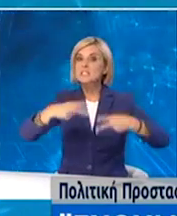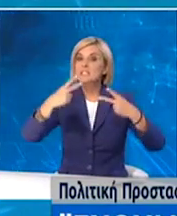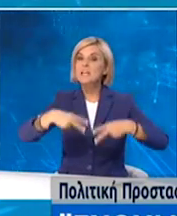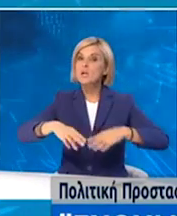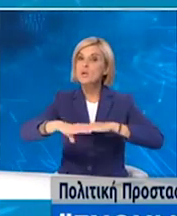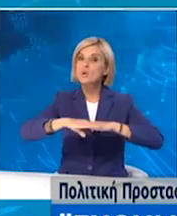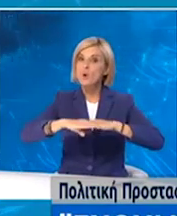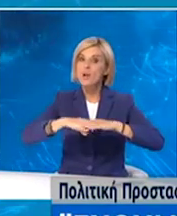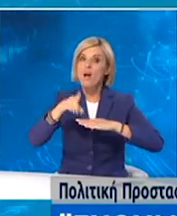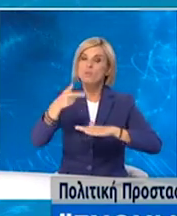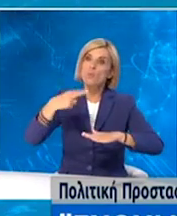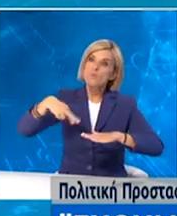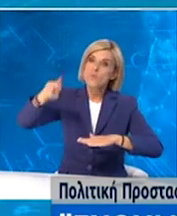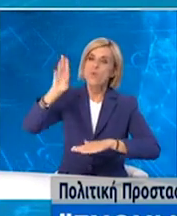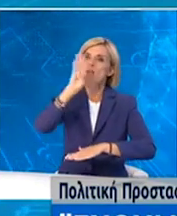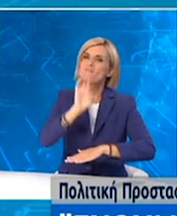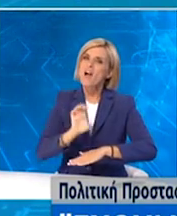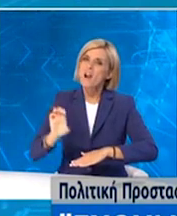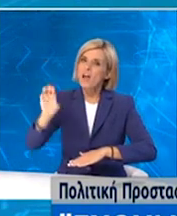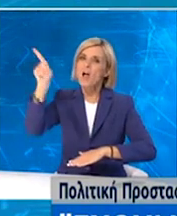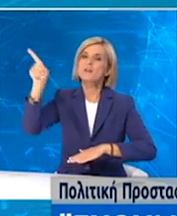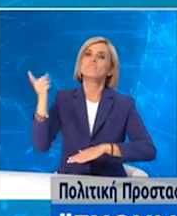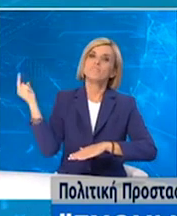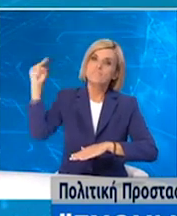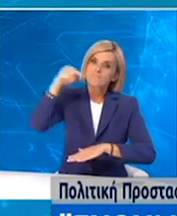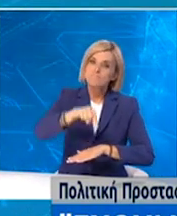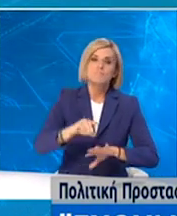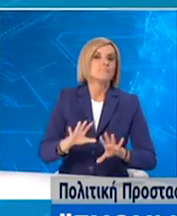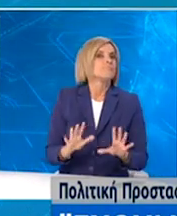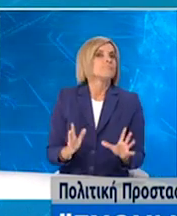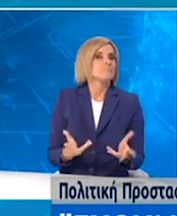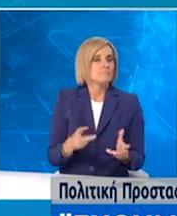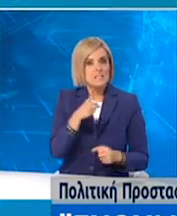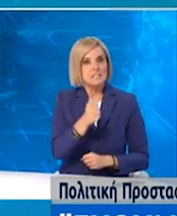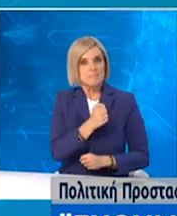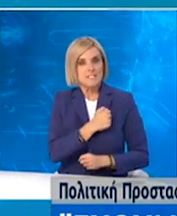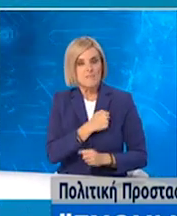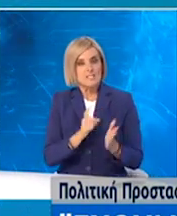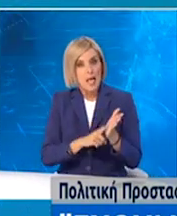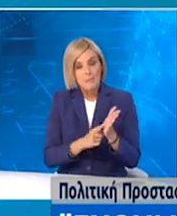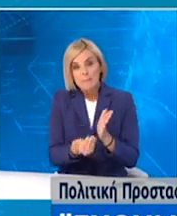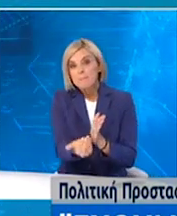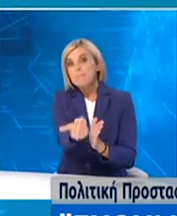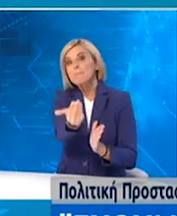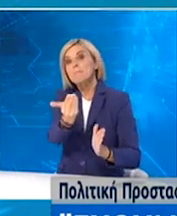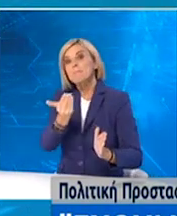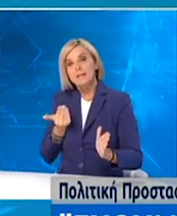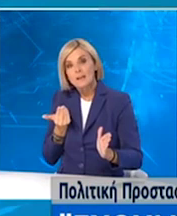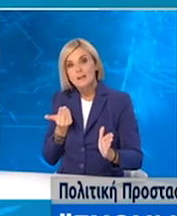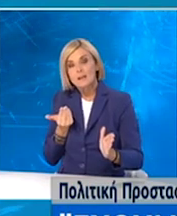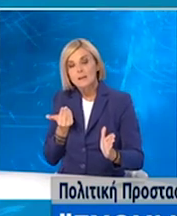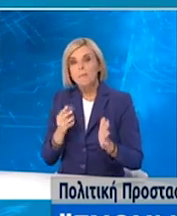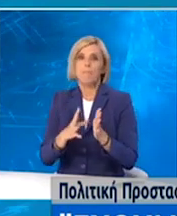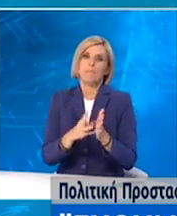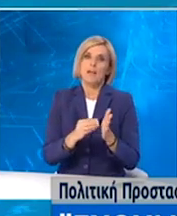ότι τα περισσότερα εισαγόμενα κρούσματα είναι από τα χερσαία σύνορά μας. Θεωρείτε ότι θα έπρεπε να είχαν ληφθεί κάποια μέτρα, όπως για